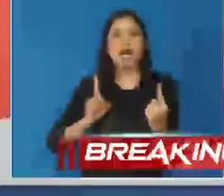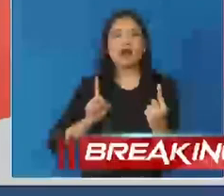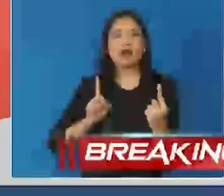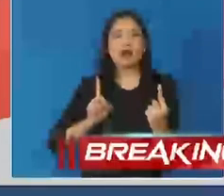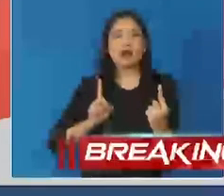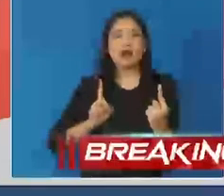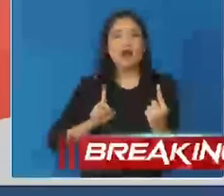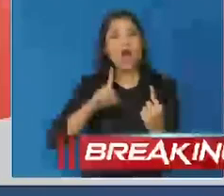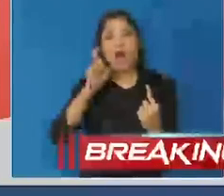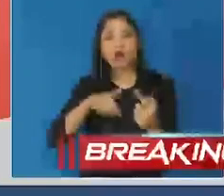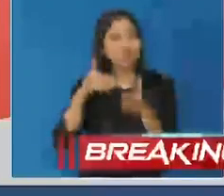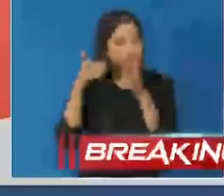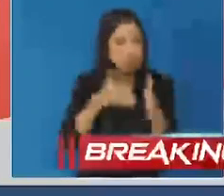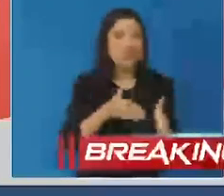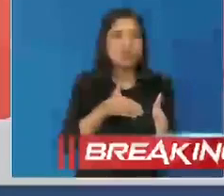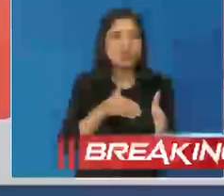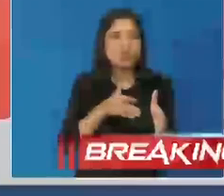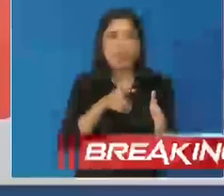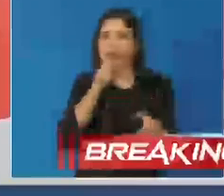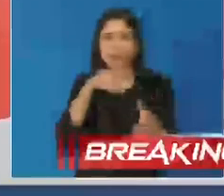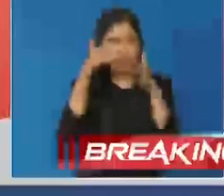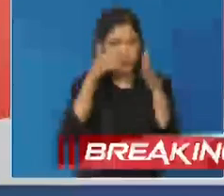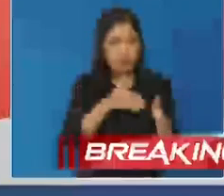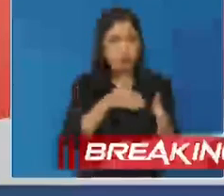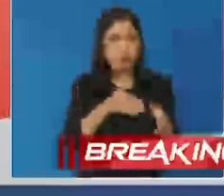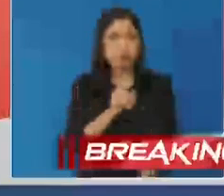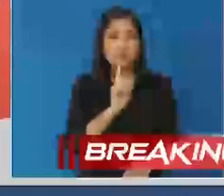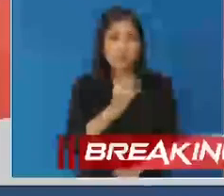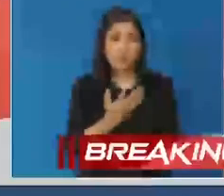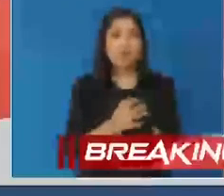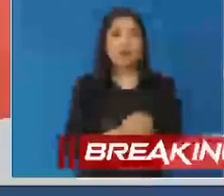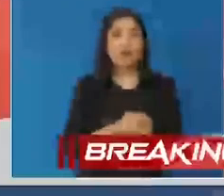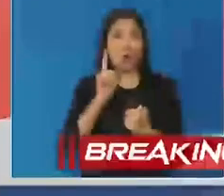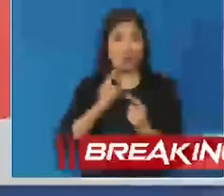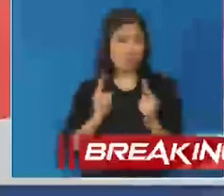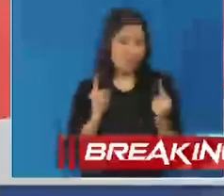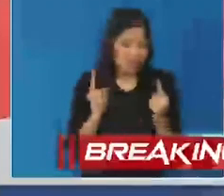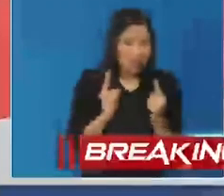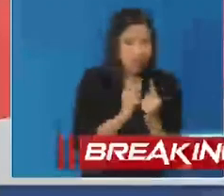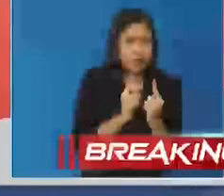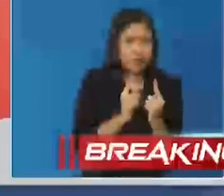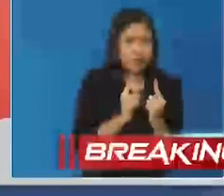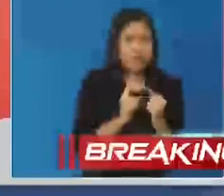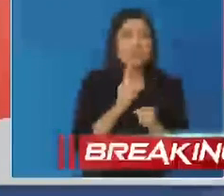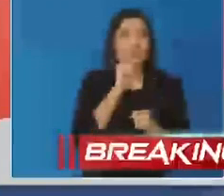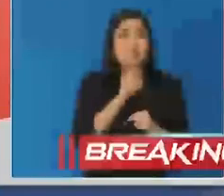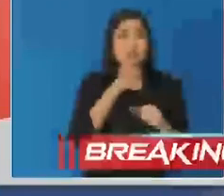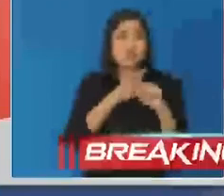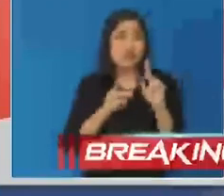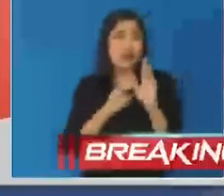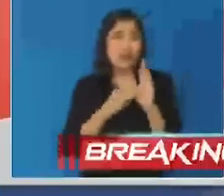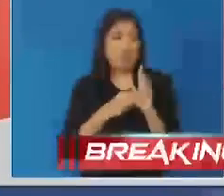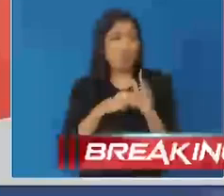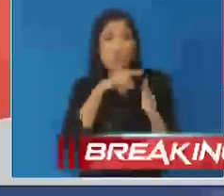Harus dipatuhi Hai karena pada jarak yang sangat dekat kurang dari satu setengah meter